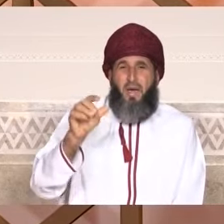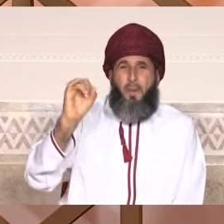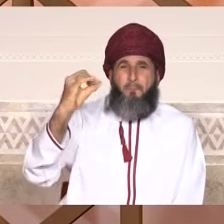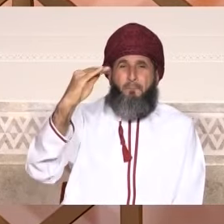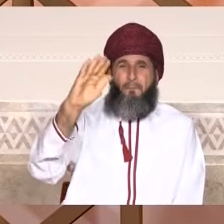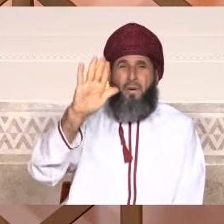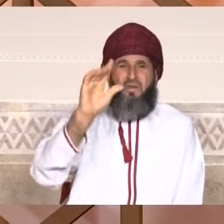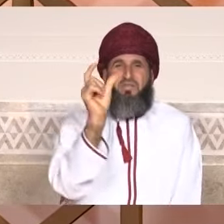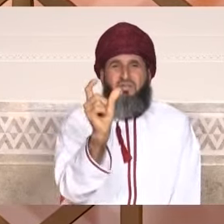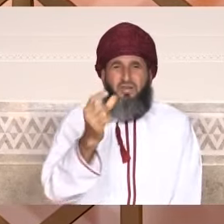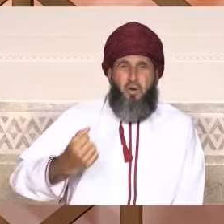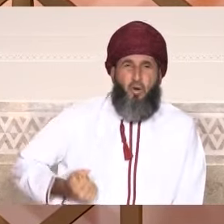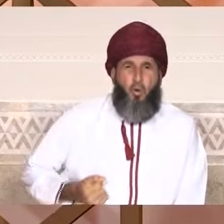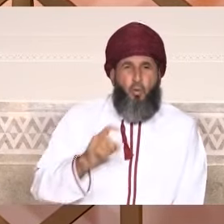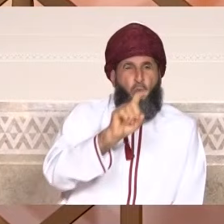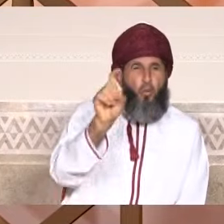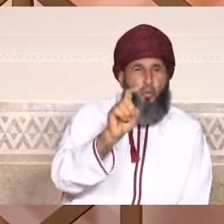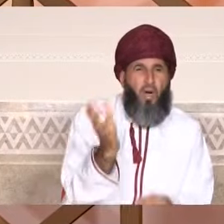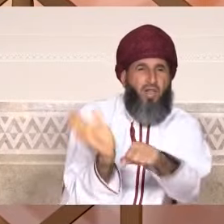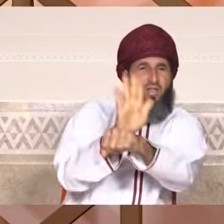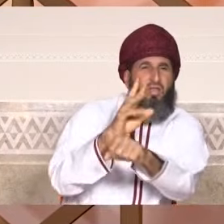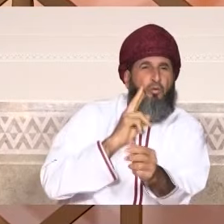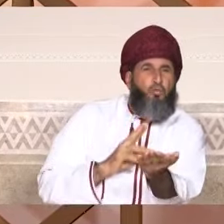بن علي العرب أيضا لديه سؤال عن طريق الشاشة.